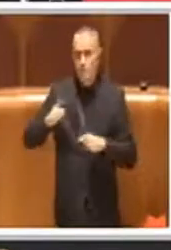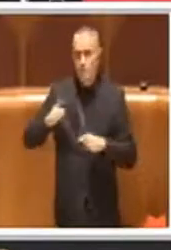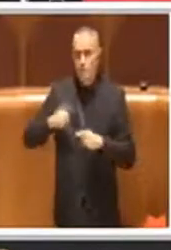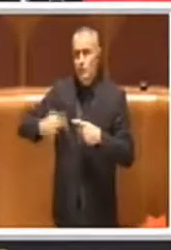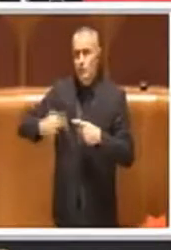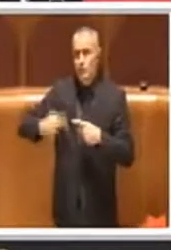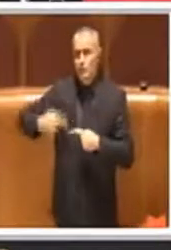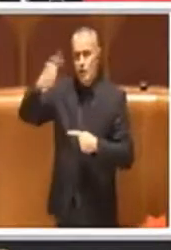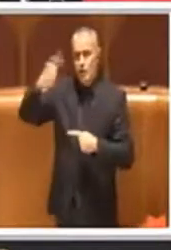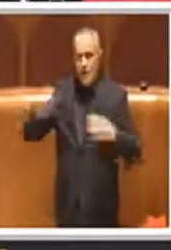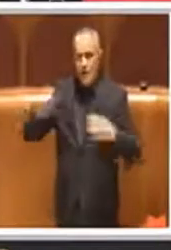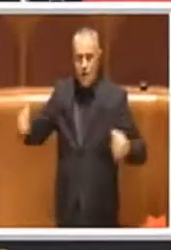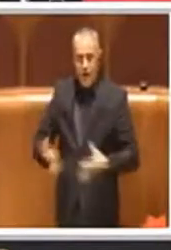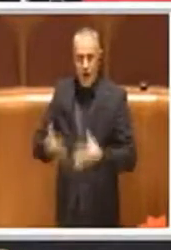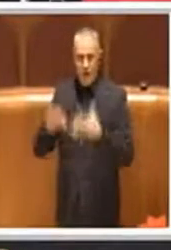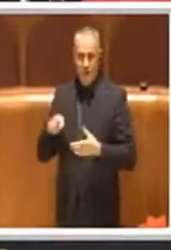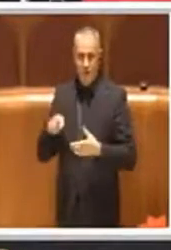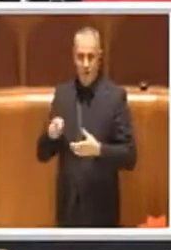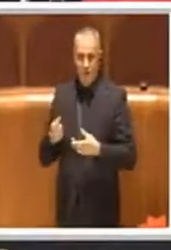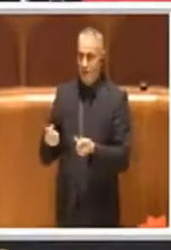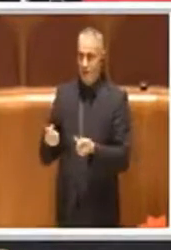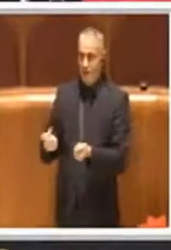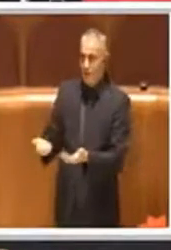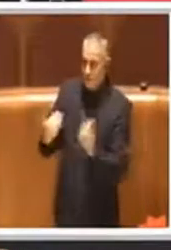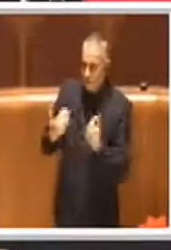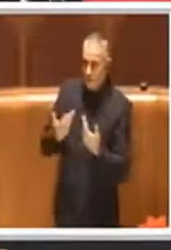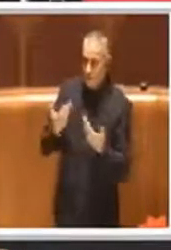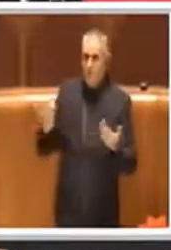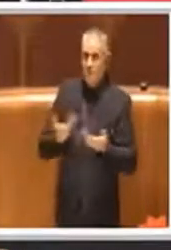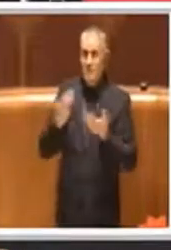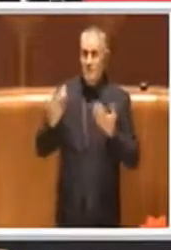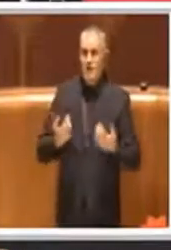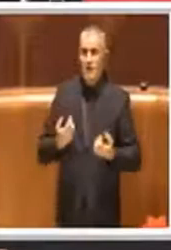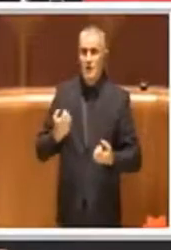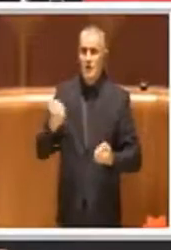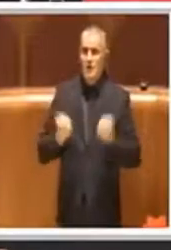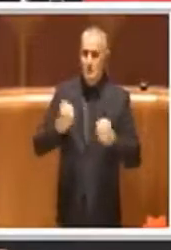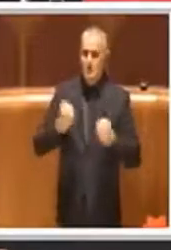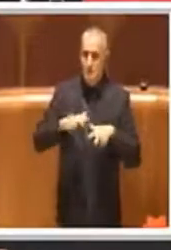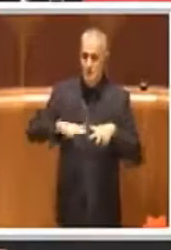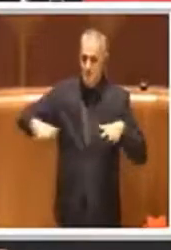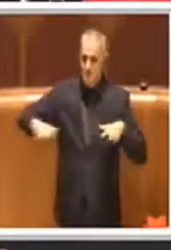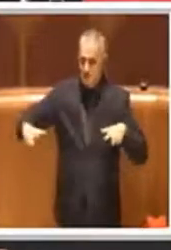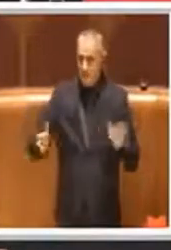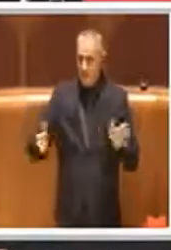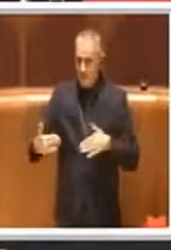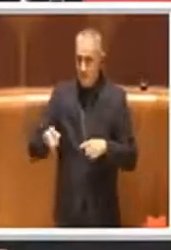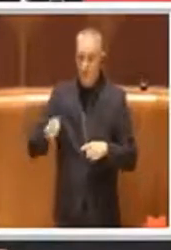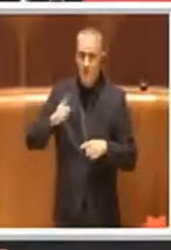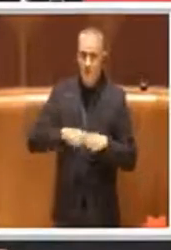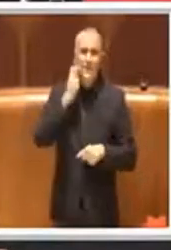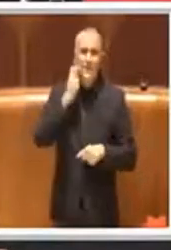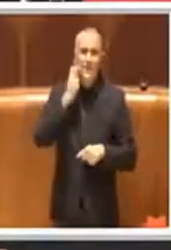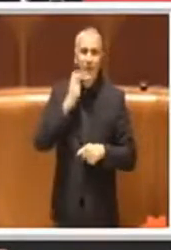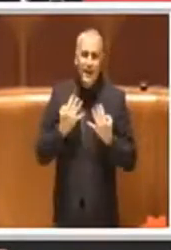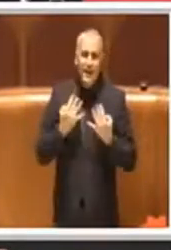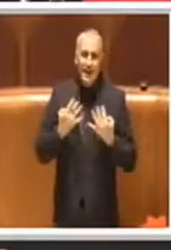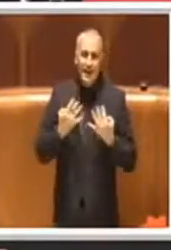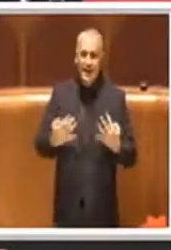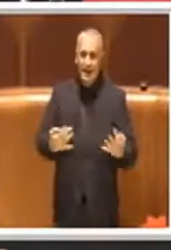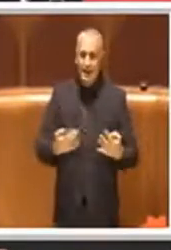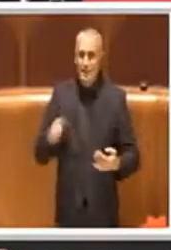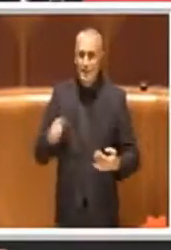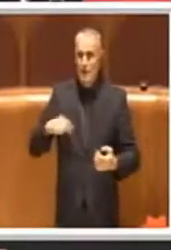shopping di vario tipo, reopening room, Green Friday, quindi iniziative